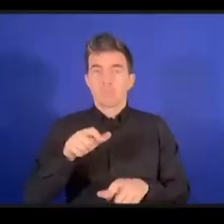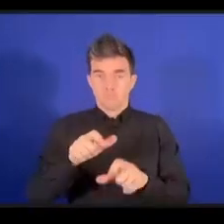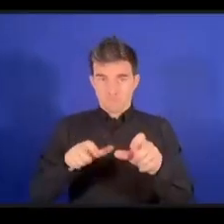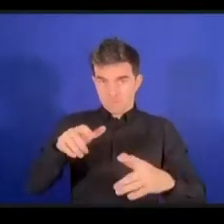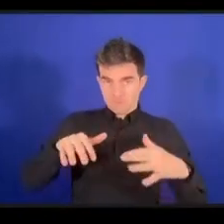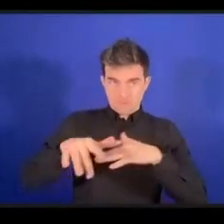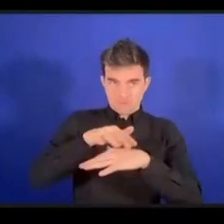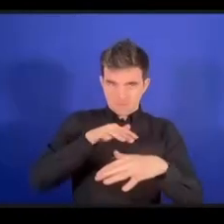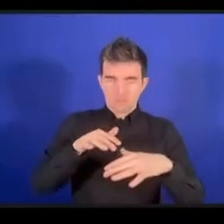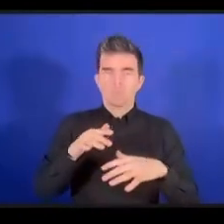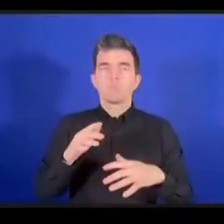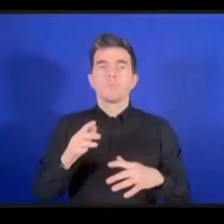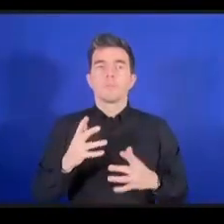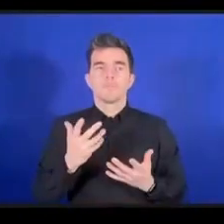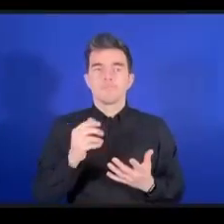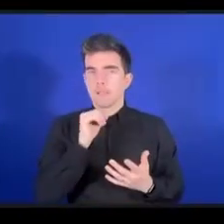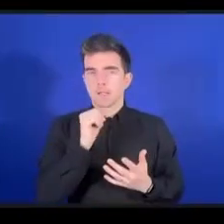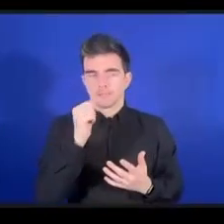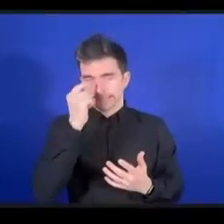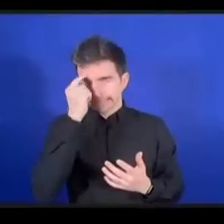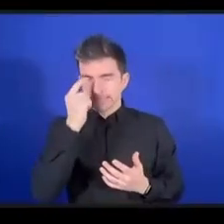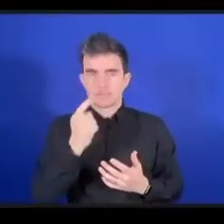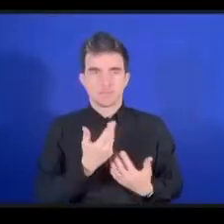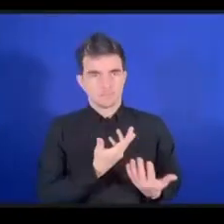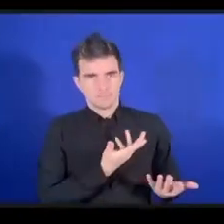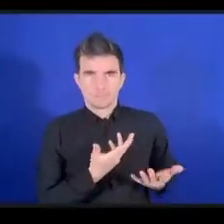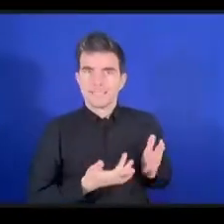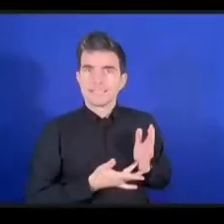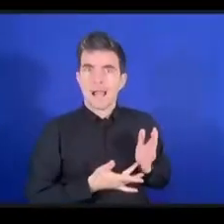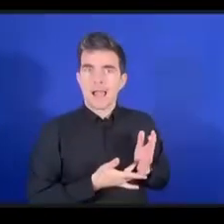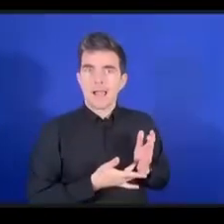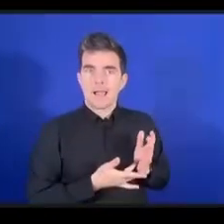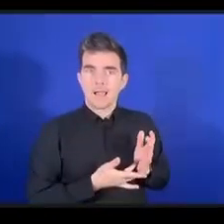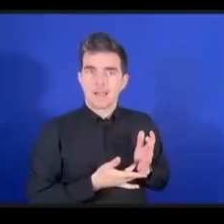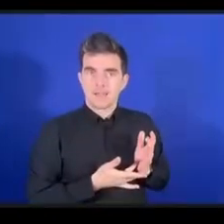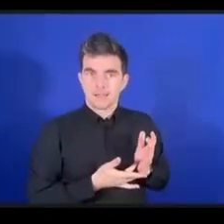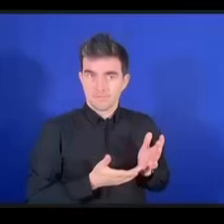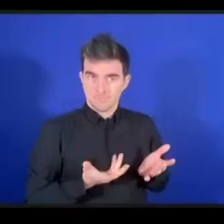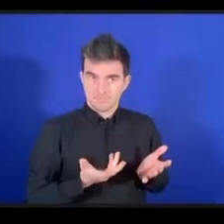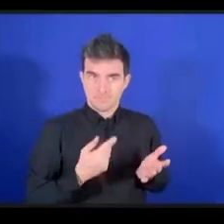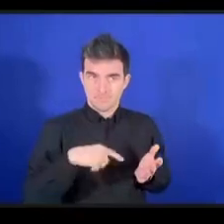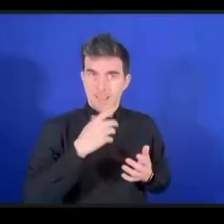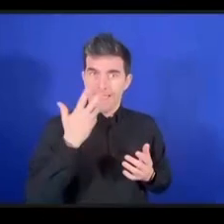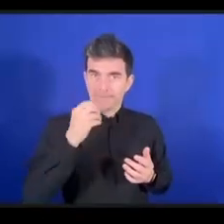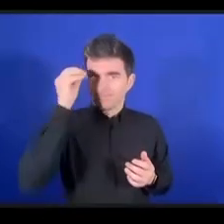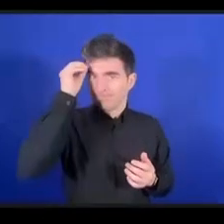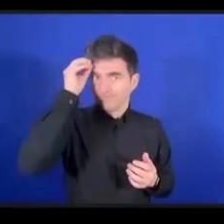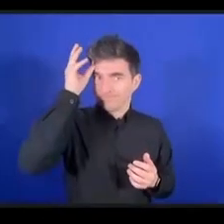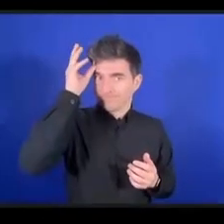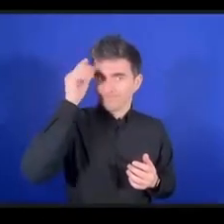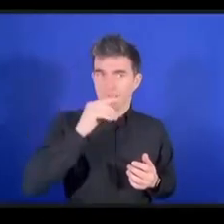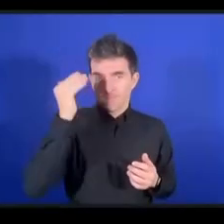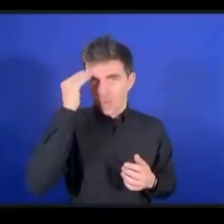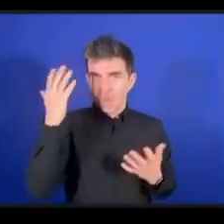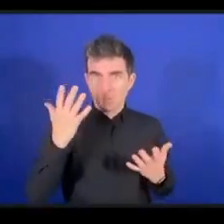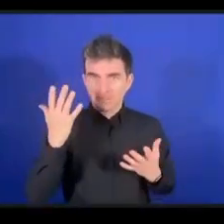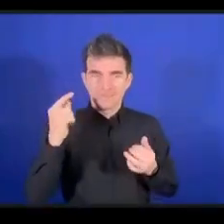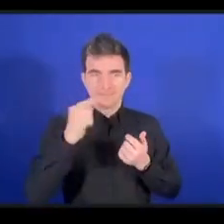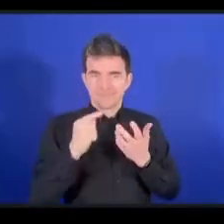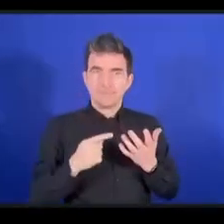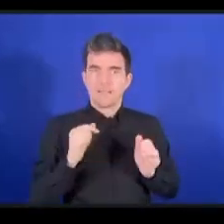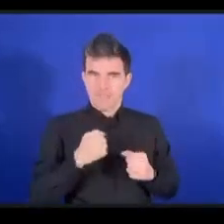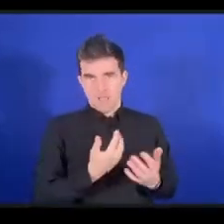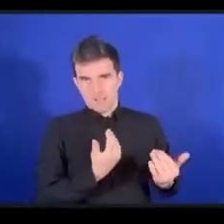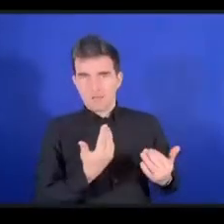那就没有办法把技术方面的这些知识用到治理和政策制定上面来。那行业和